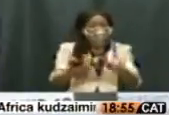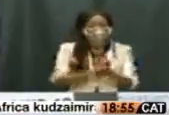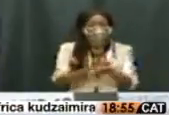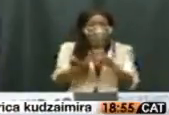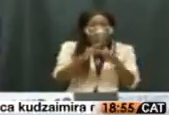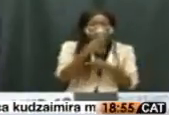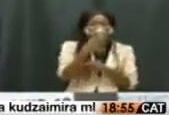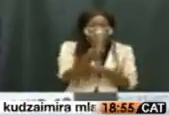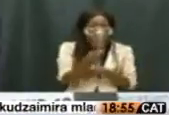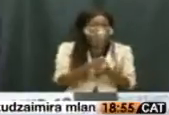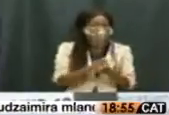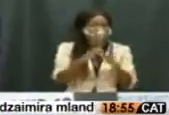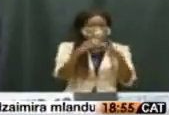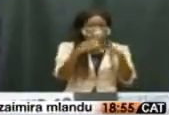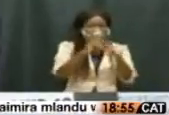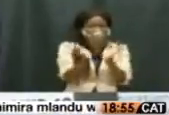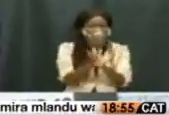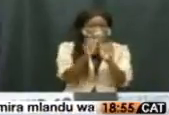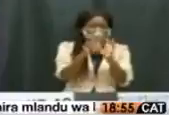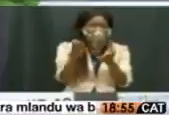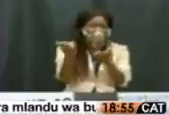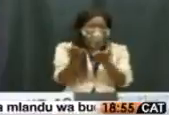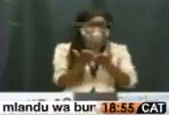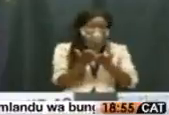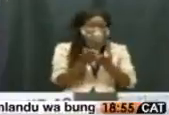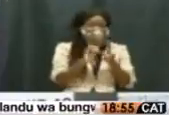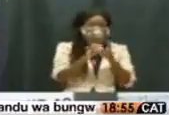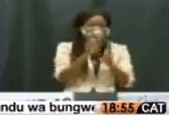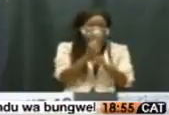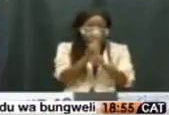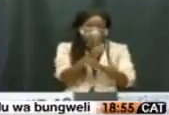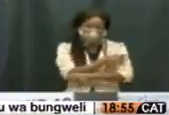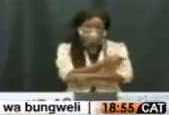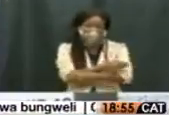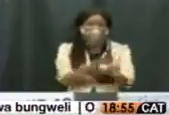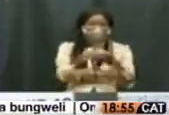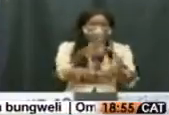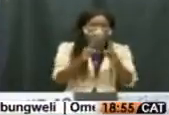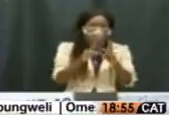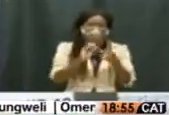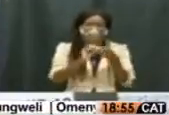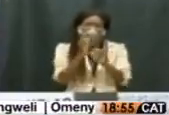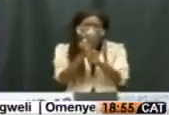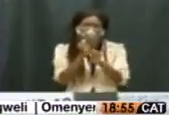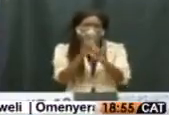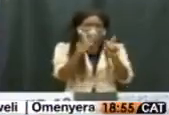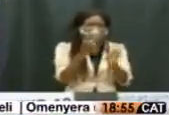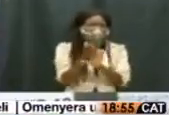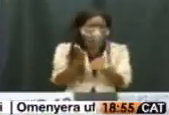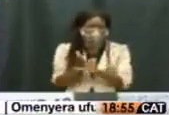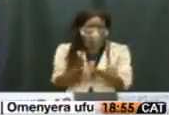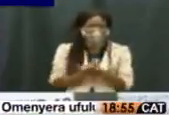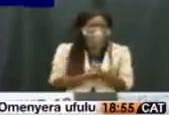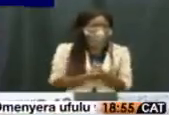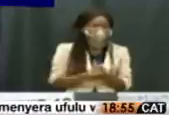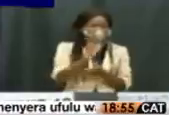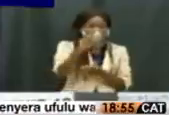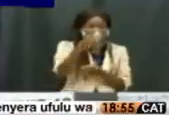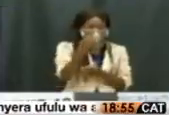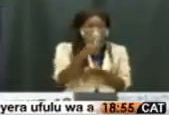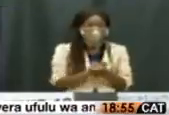kulandira ndi azachipatala komaso amene akukhira ntchito ndi anthu. Poyambirira pacha tinali ndi mkulu wa bungwe la NICE